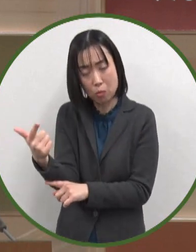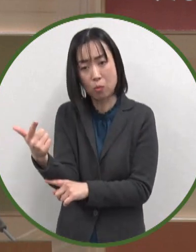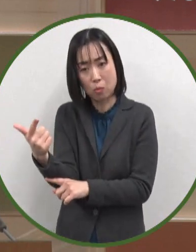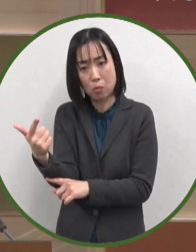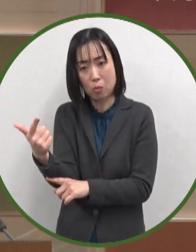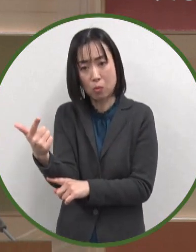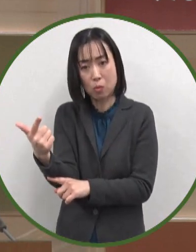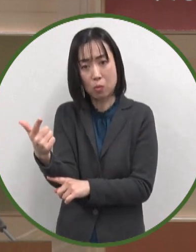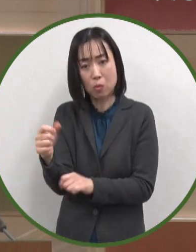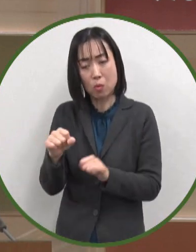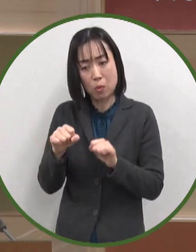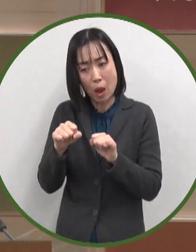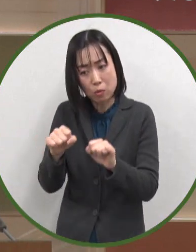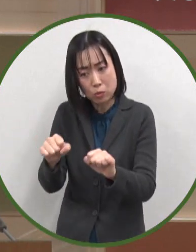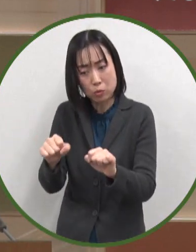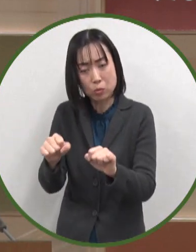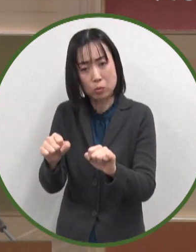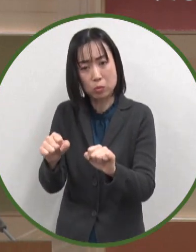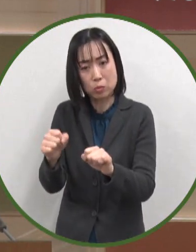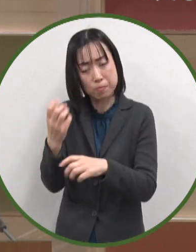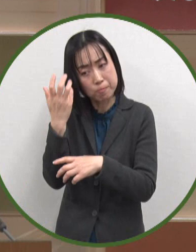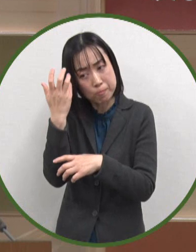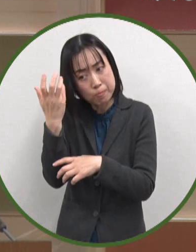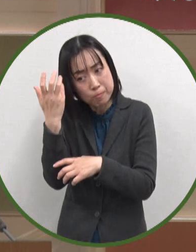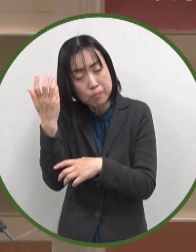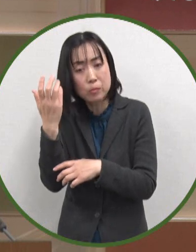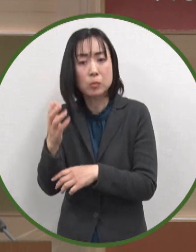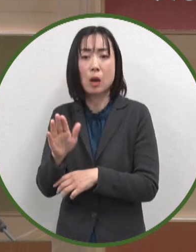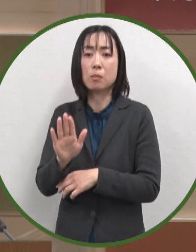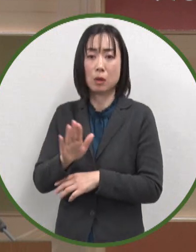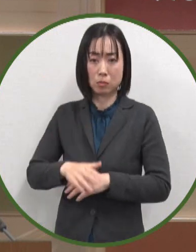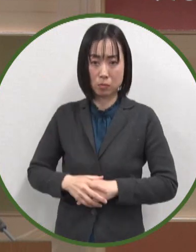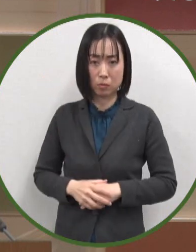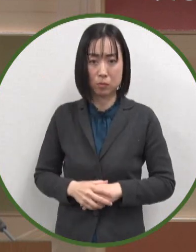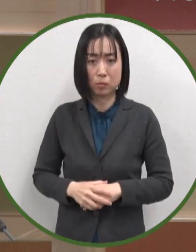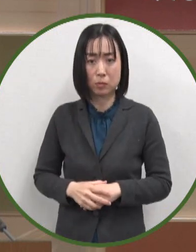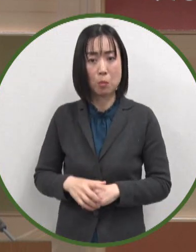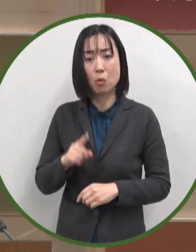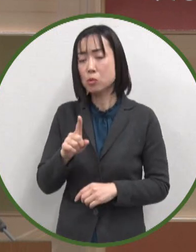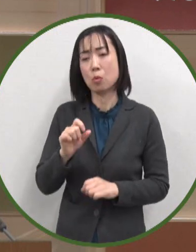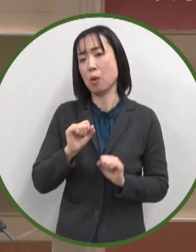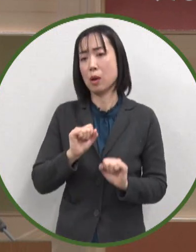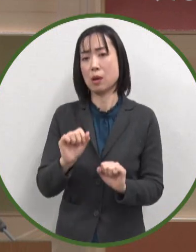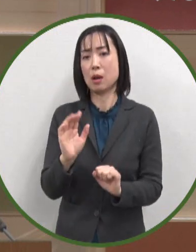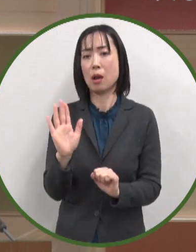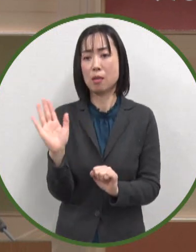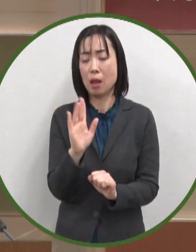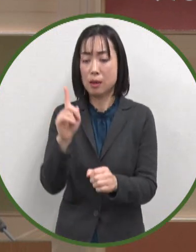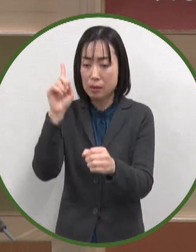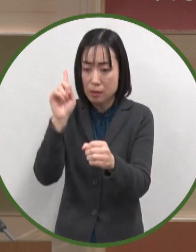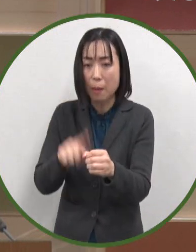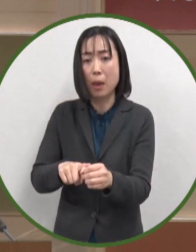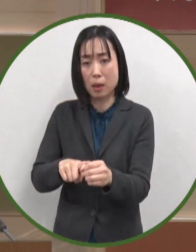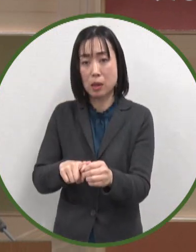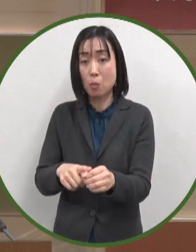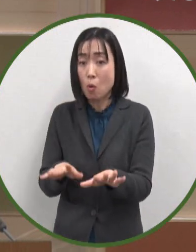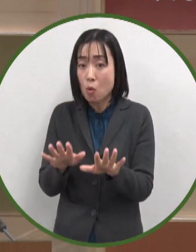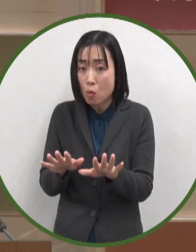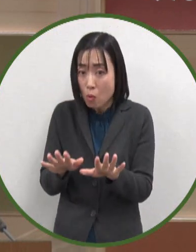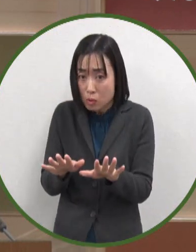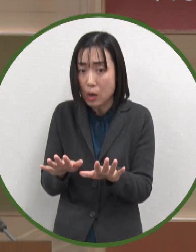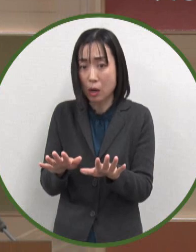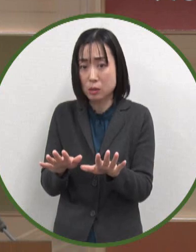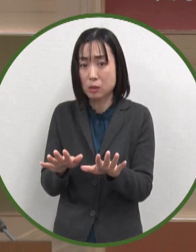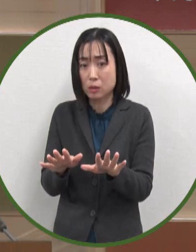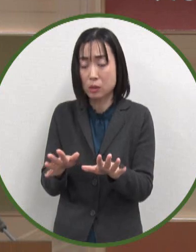を講じなければならない可能性もございます。まあ、そうならないためにも今回の取り組みによって感染拡大を